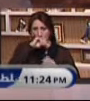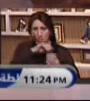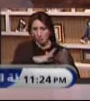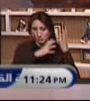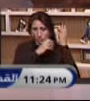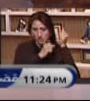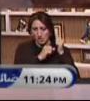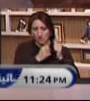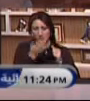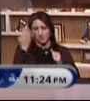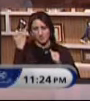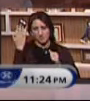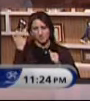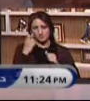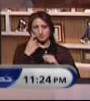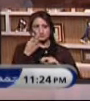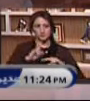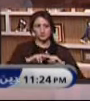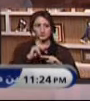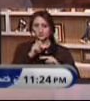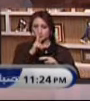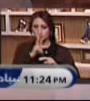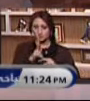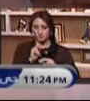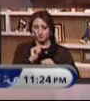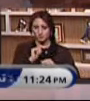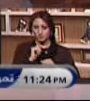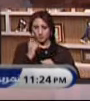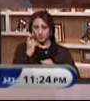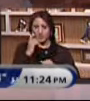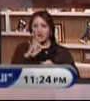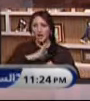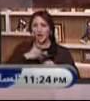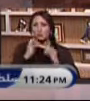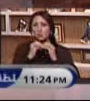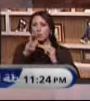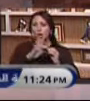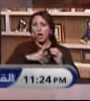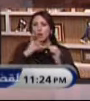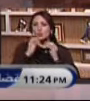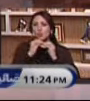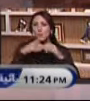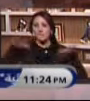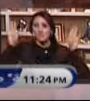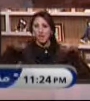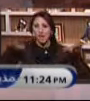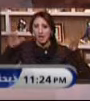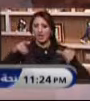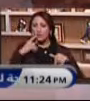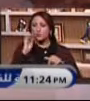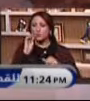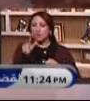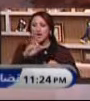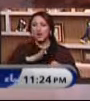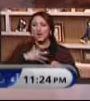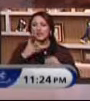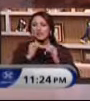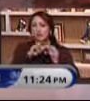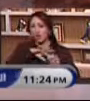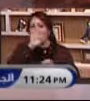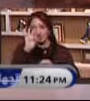للأول وقال له يعني ماذا تتمنى في صورة رجل، الملك بيسأله تتمنى إيه، هم الثلاثة